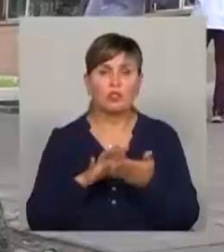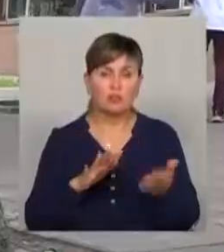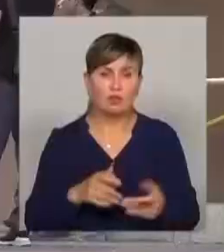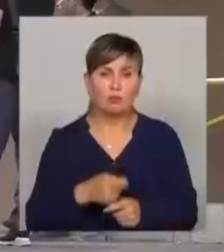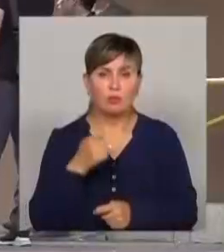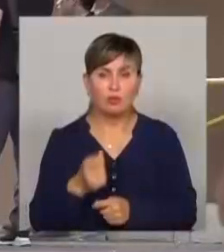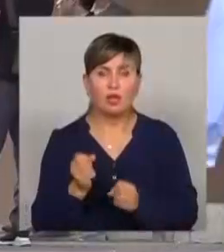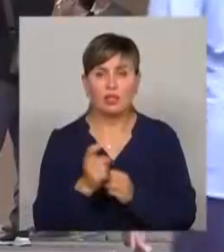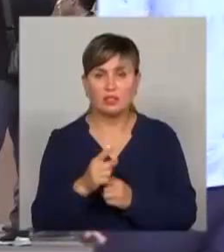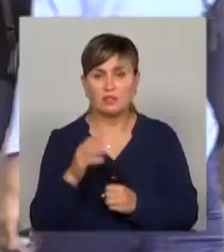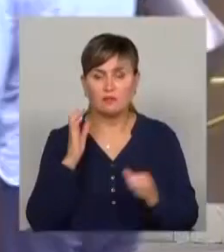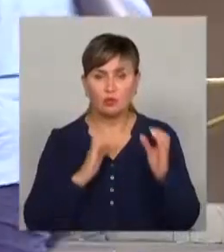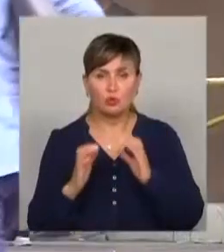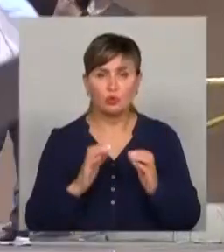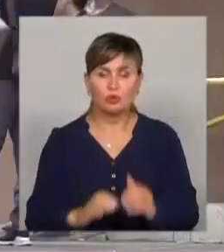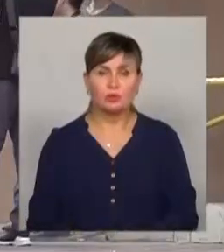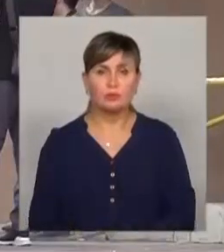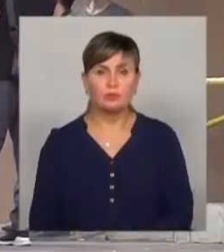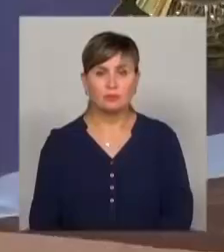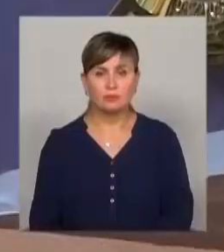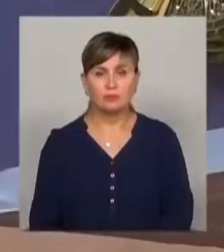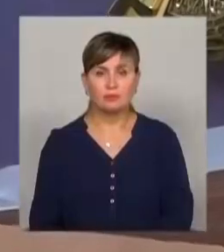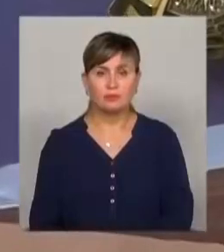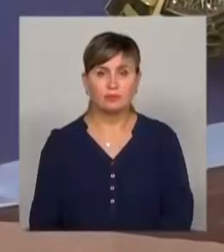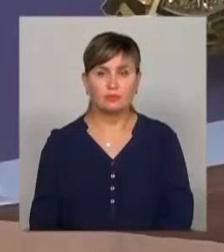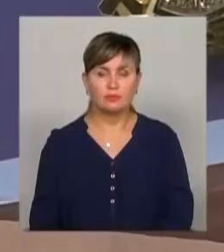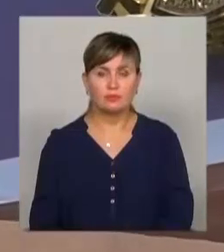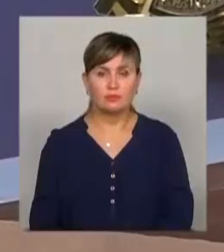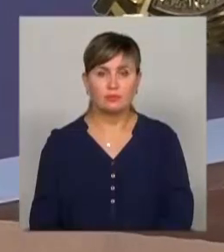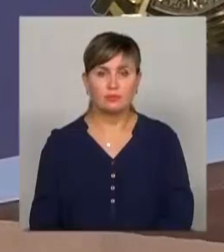подали 11 вузов. Ануар Амангельдинов, Ялкунжан Ашимжанов, телеканал Алматы.